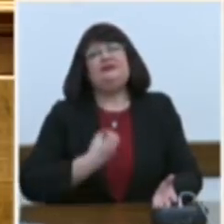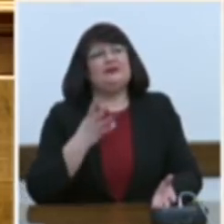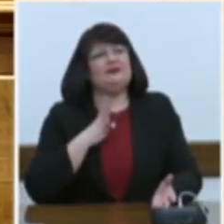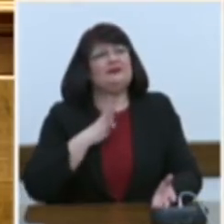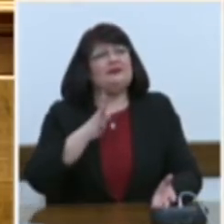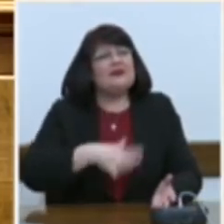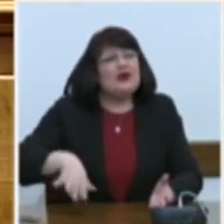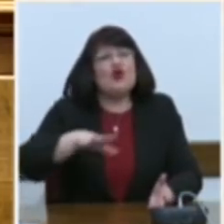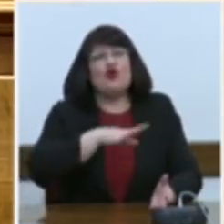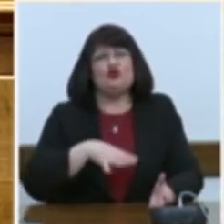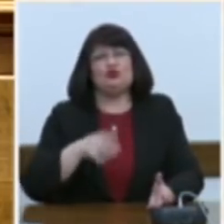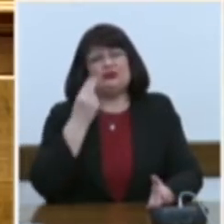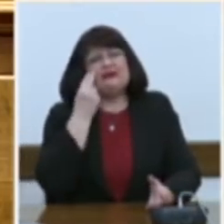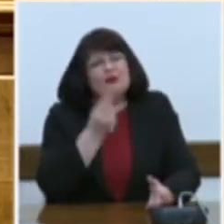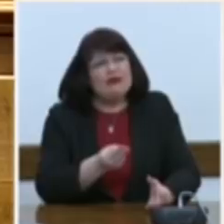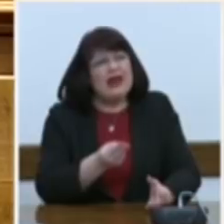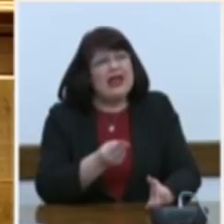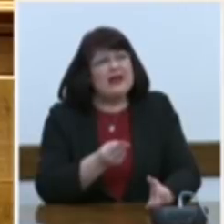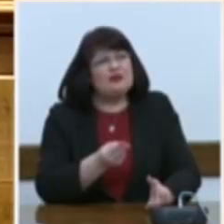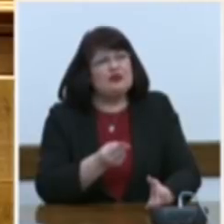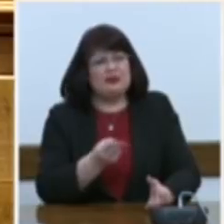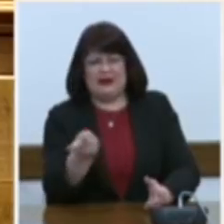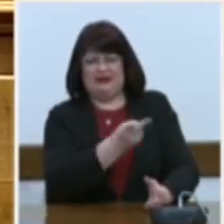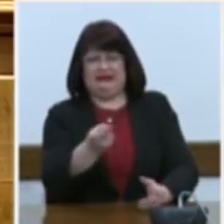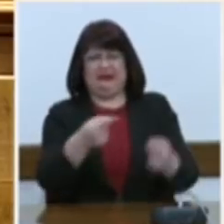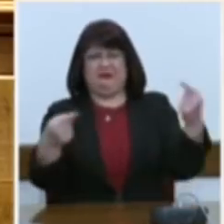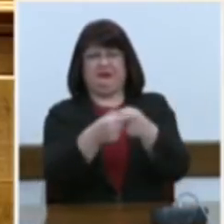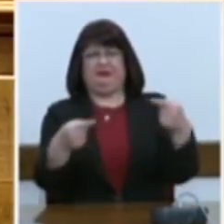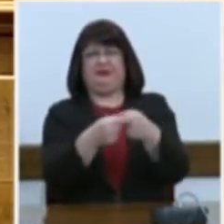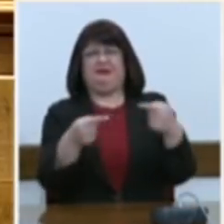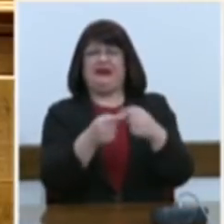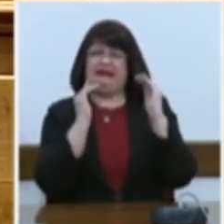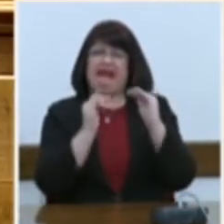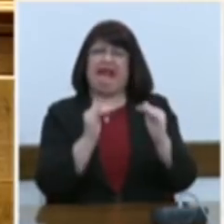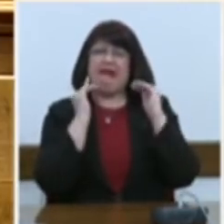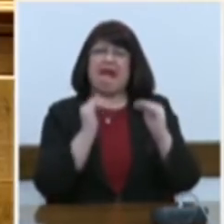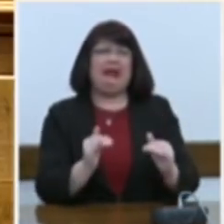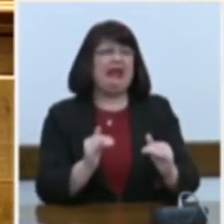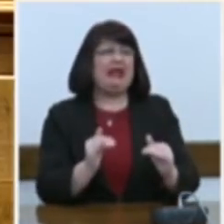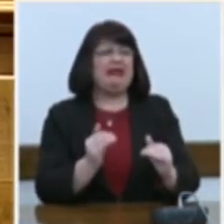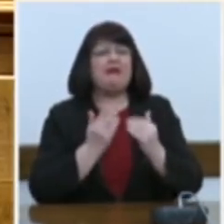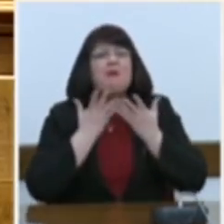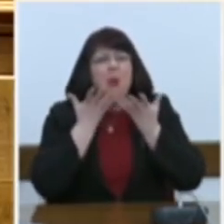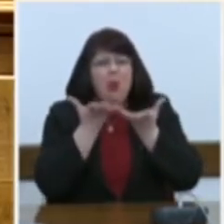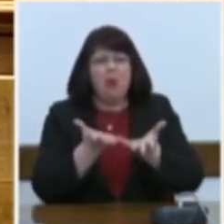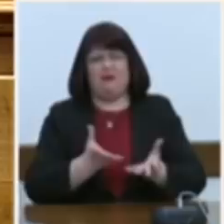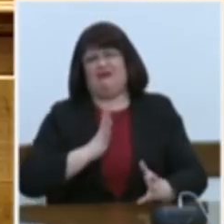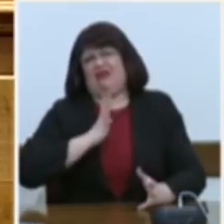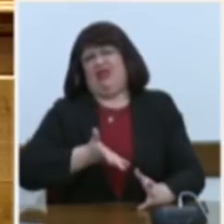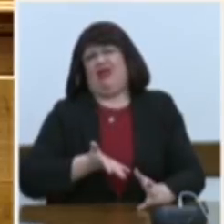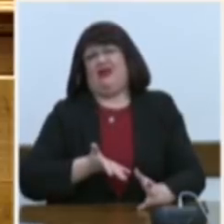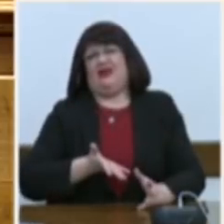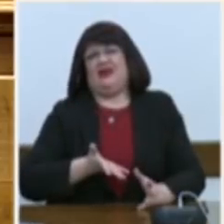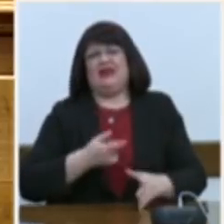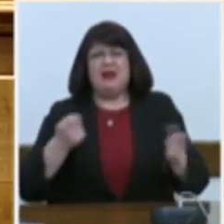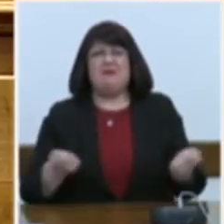από το χαρακτήρα που παίρνει η μεταξύ σας αντιπαράθεση είναι ισότιμη με την αηδία που νιώθει για τα γεγονότα